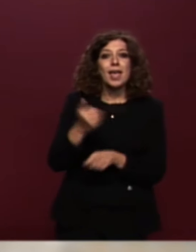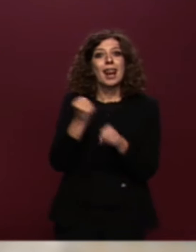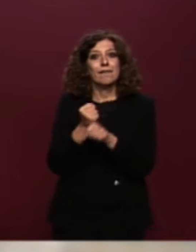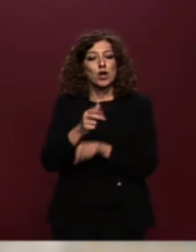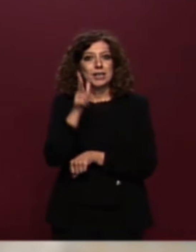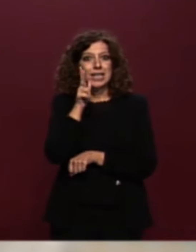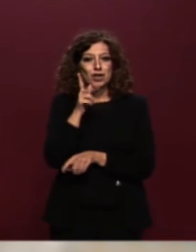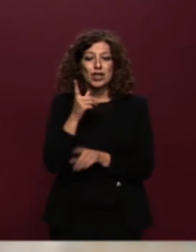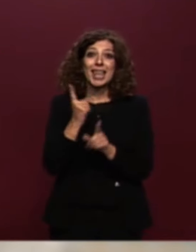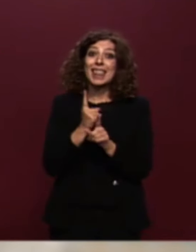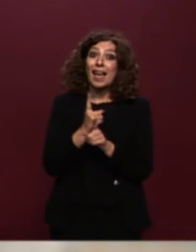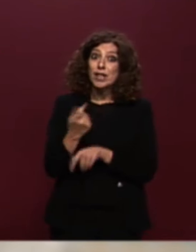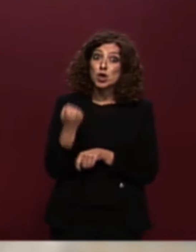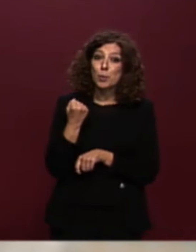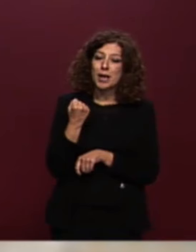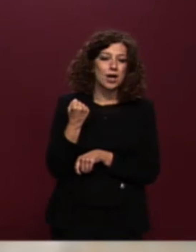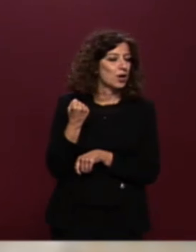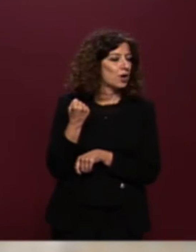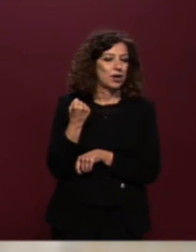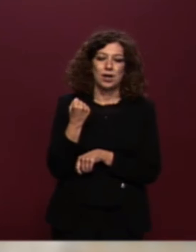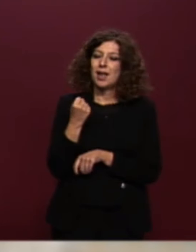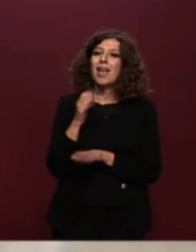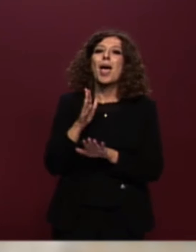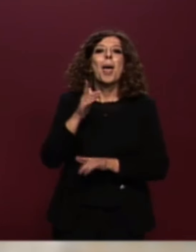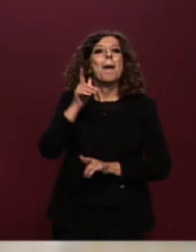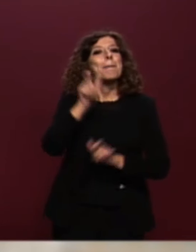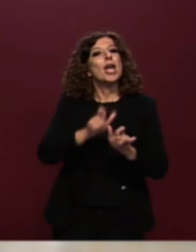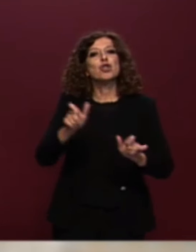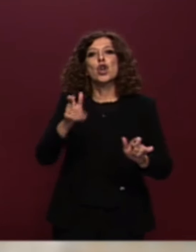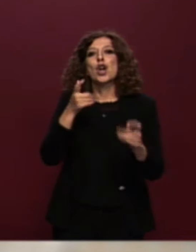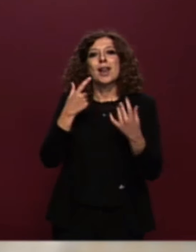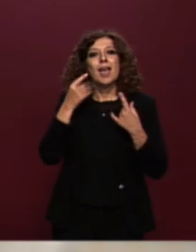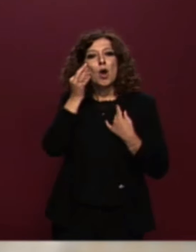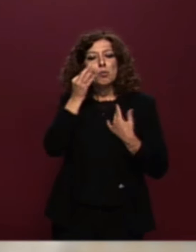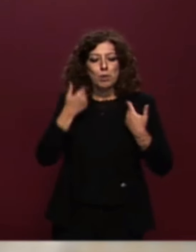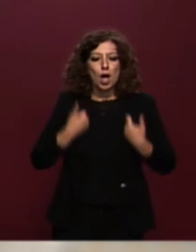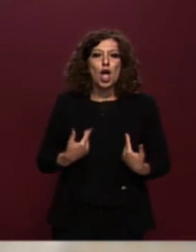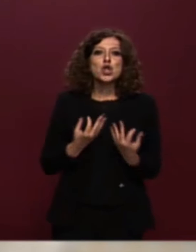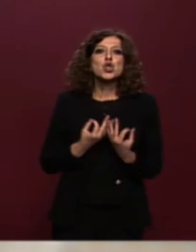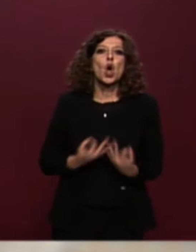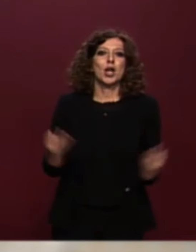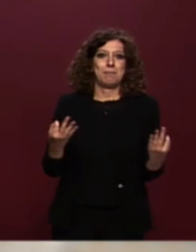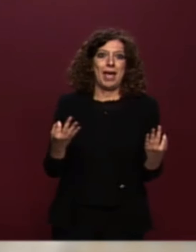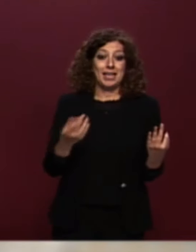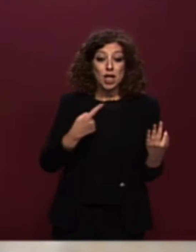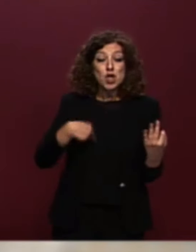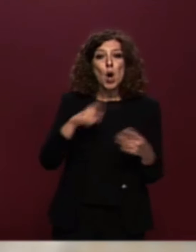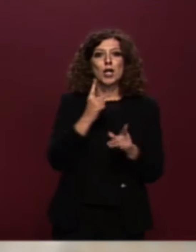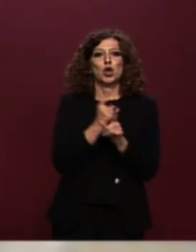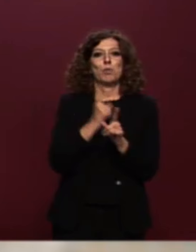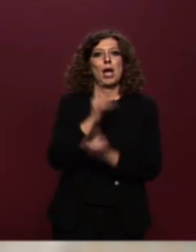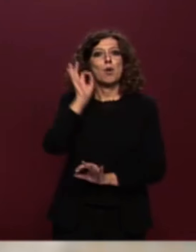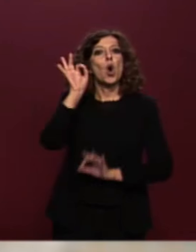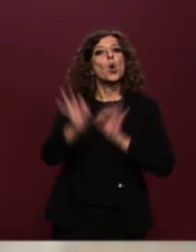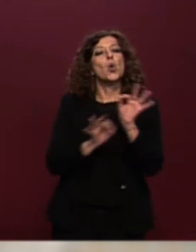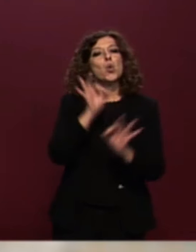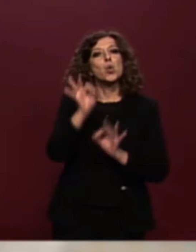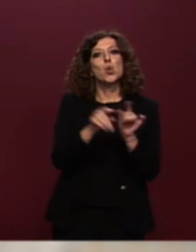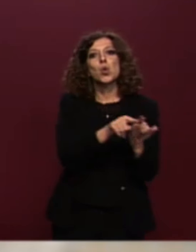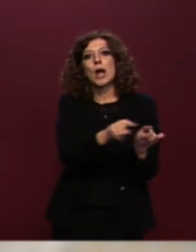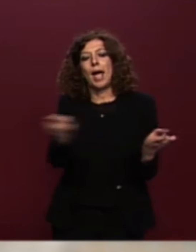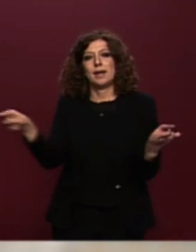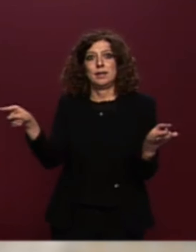essere supereroi, ma persone, persone normali, persone di cui noi dobbiamo prenderci cura. E la cura